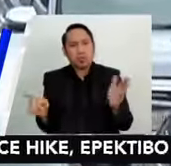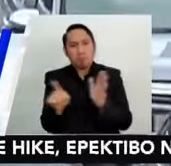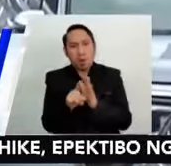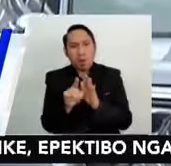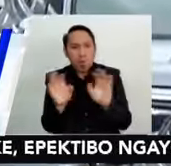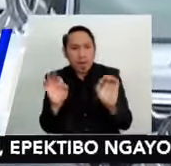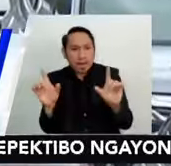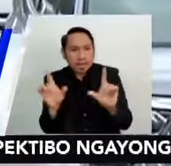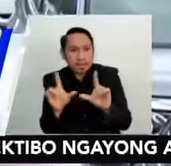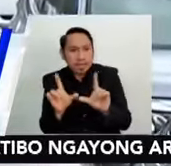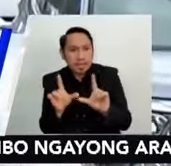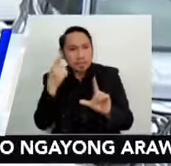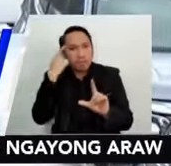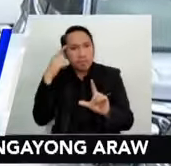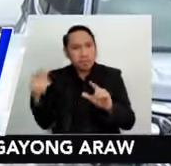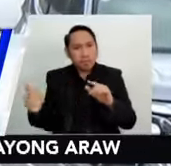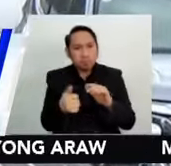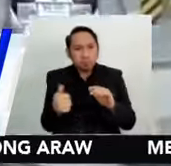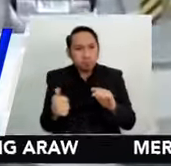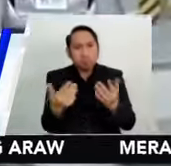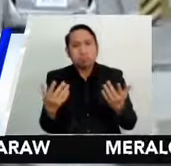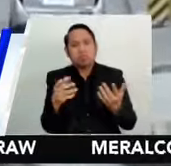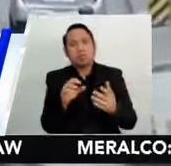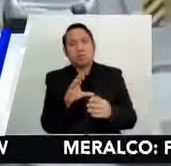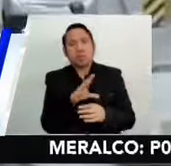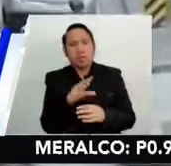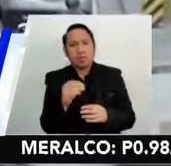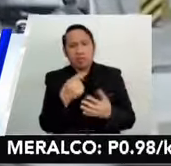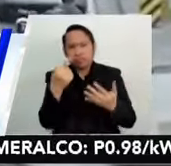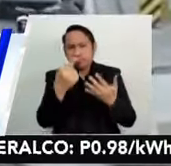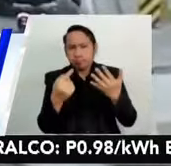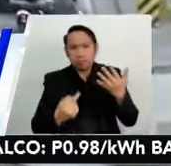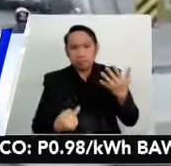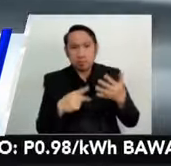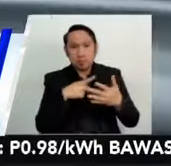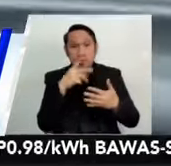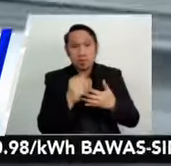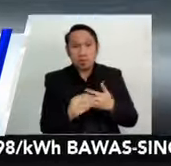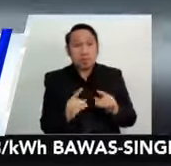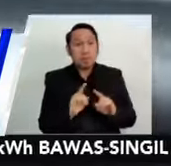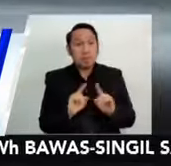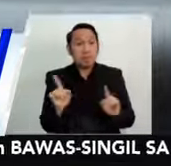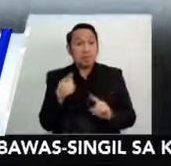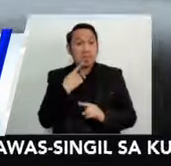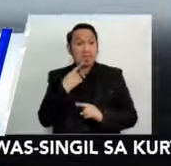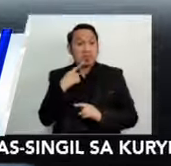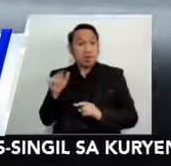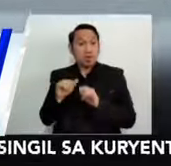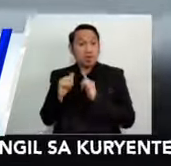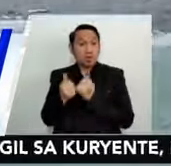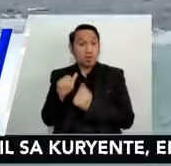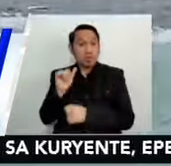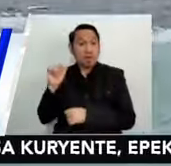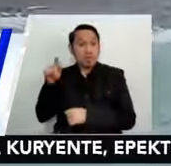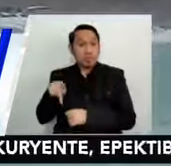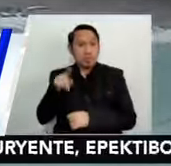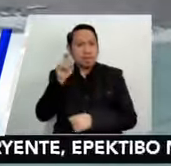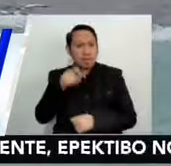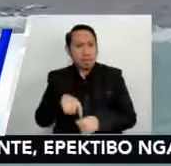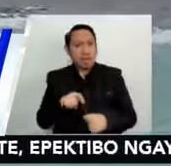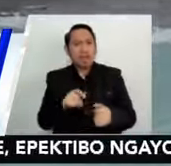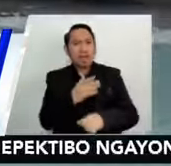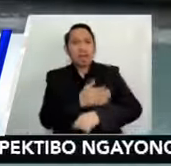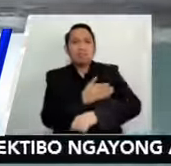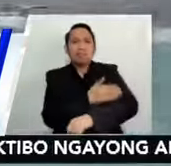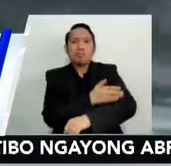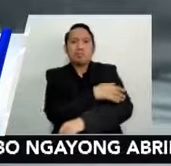bus management and dispatch system. Pero ayon sa AAP, behavioral change din ang kailangan para ang problema sa